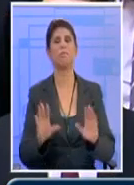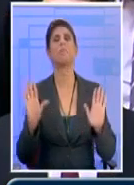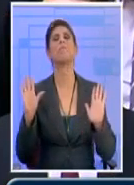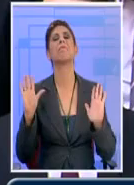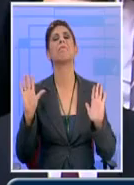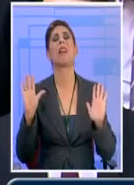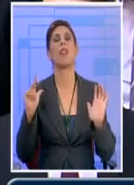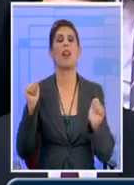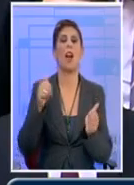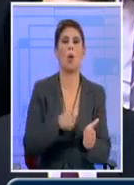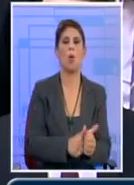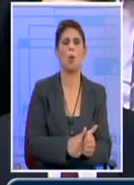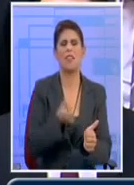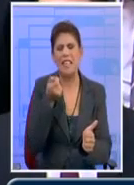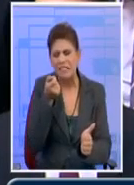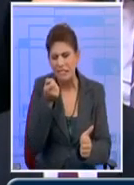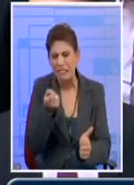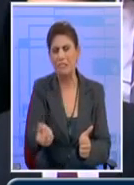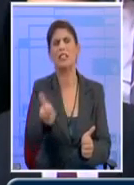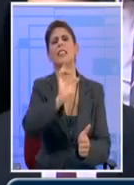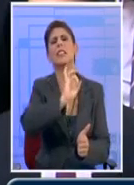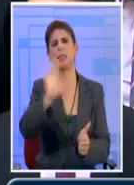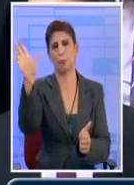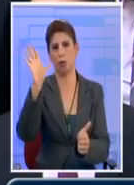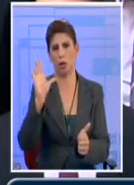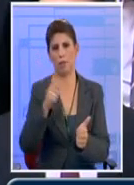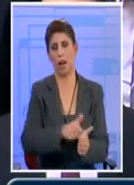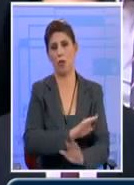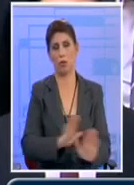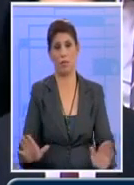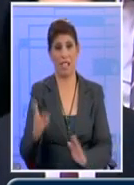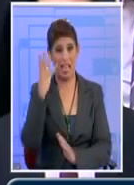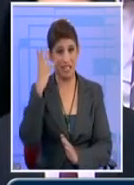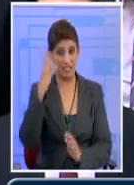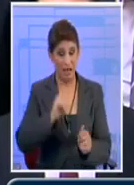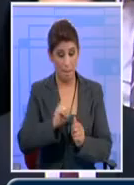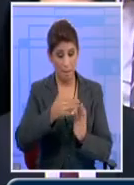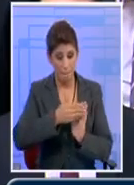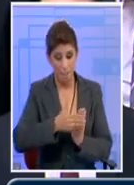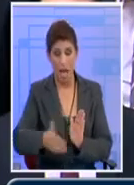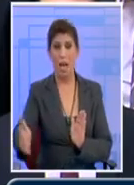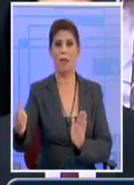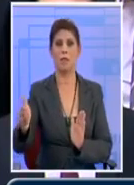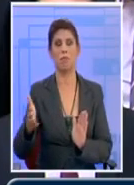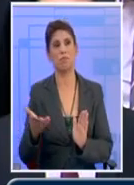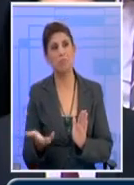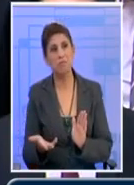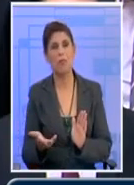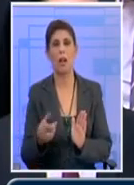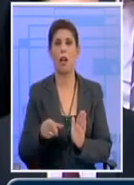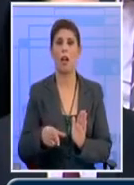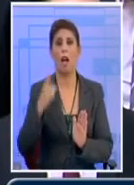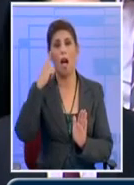τήρησε ούτε κατά κεραίαν. Περάσανε 4 μήνες που σύμφωνα με